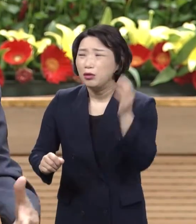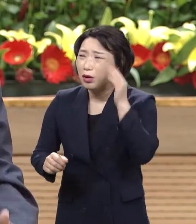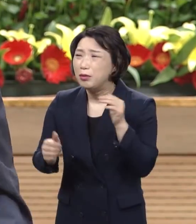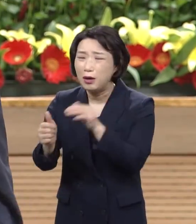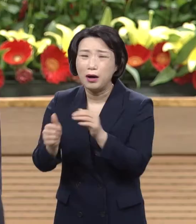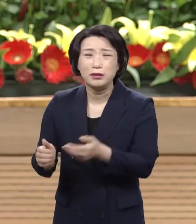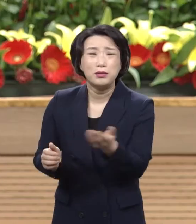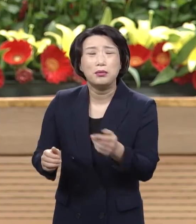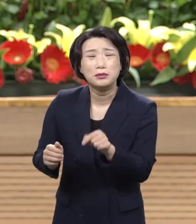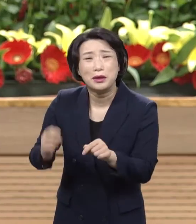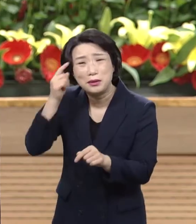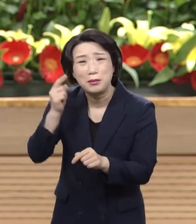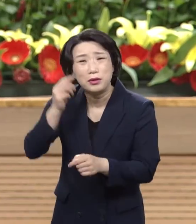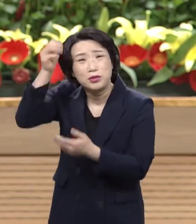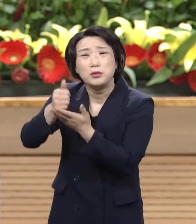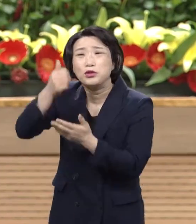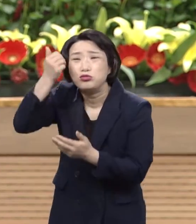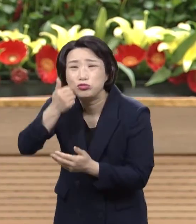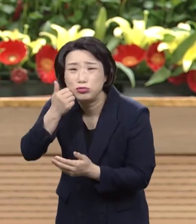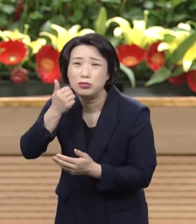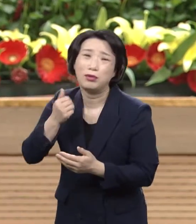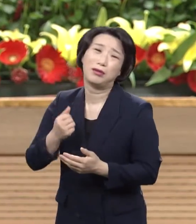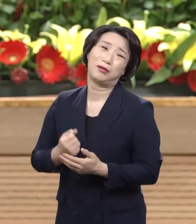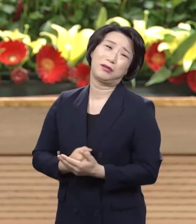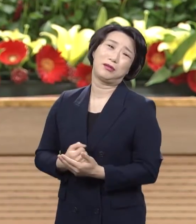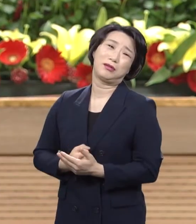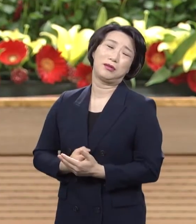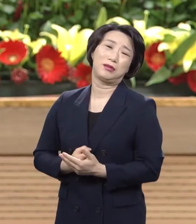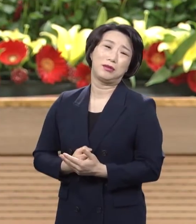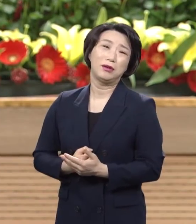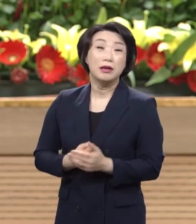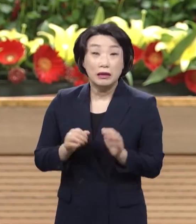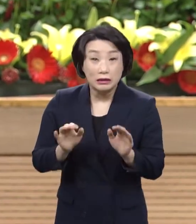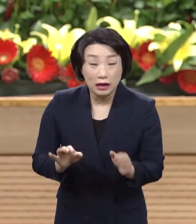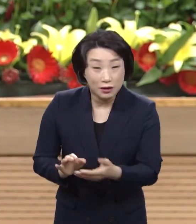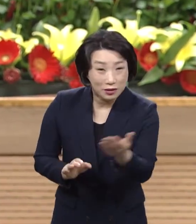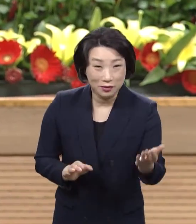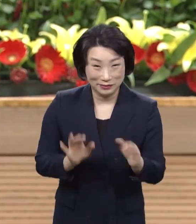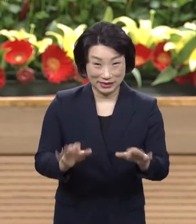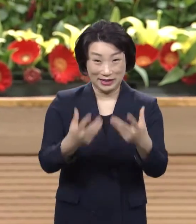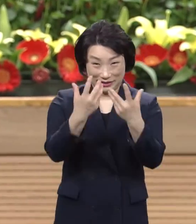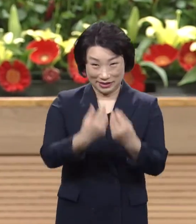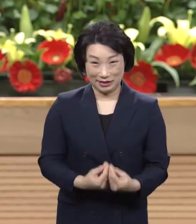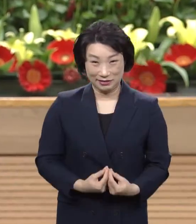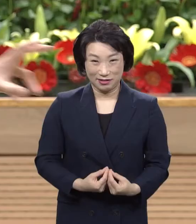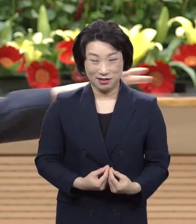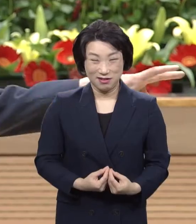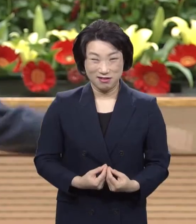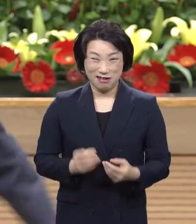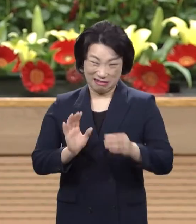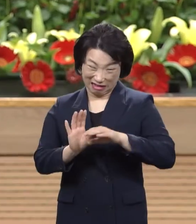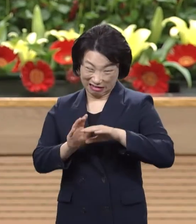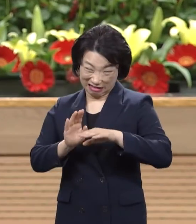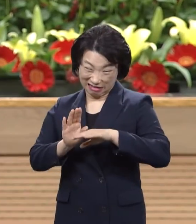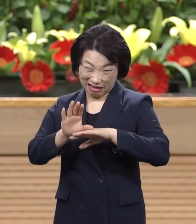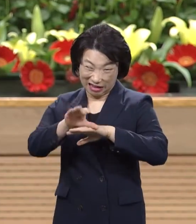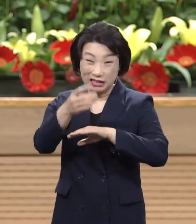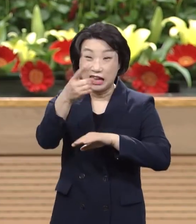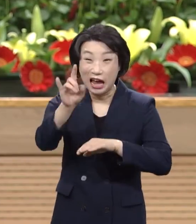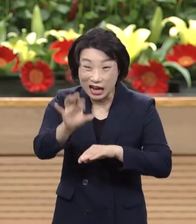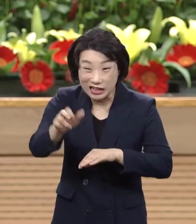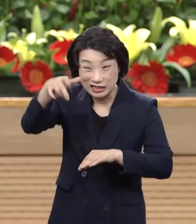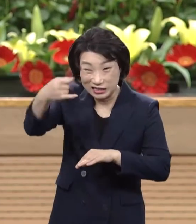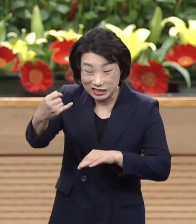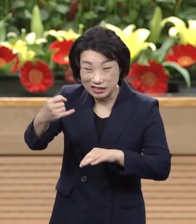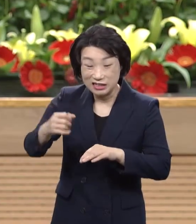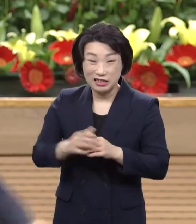그분이 어떤 분인데? 그렇잖아요. 예, 여기 큰 뱅크 가는데 지금